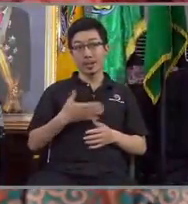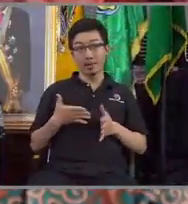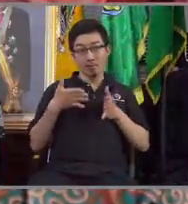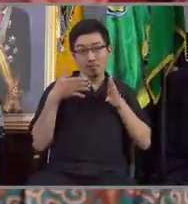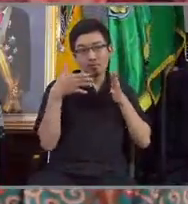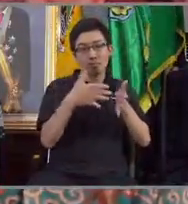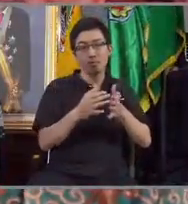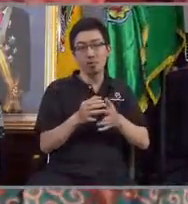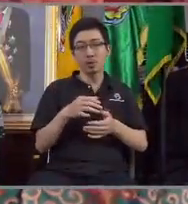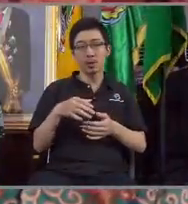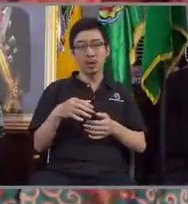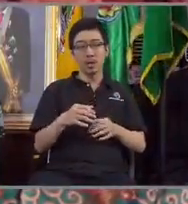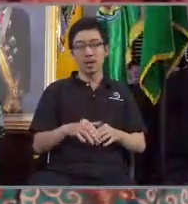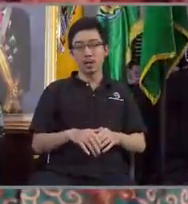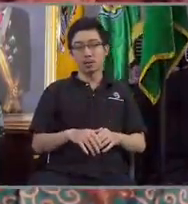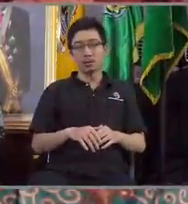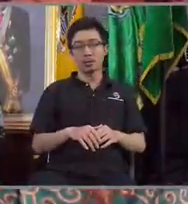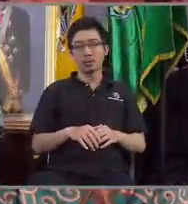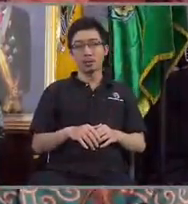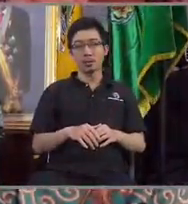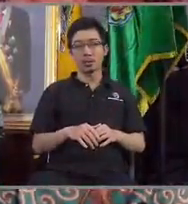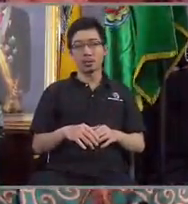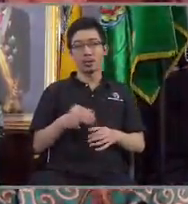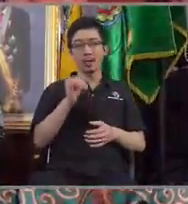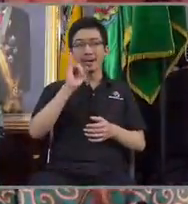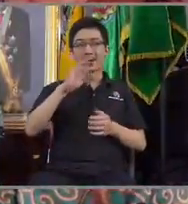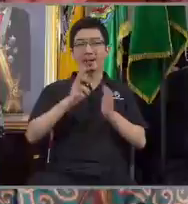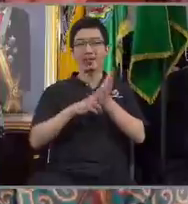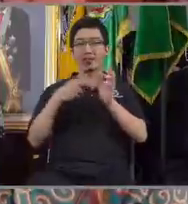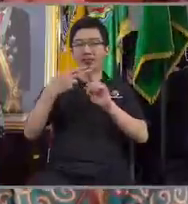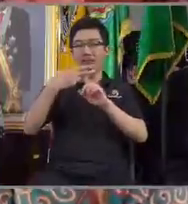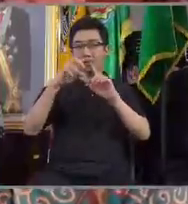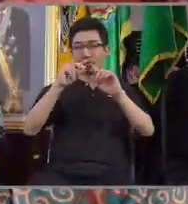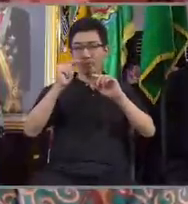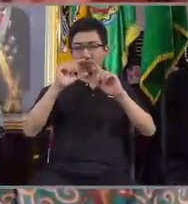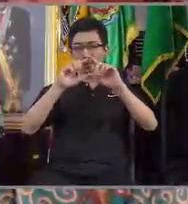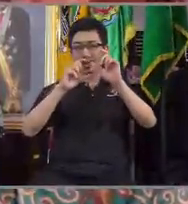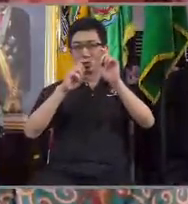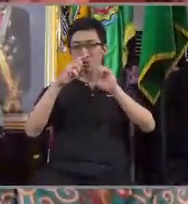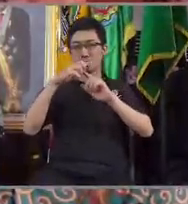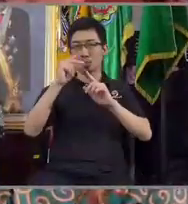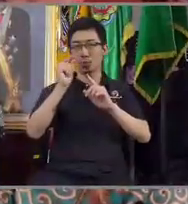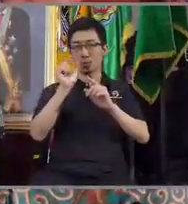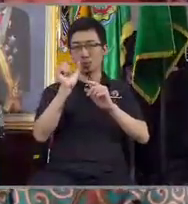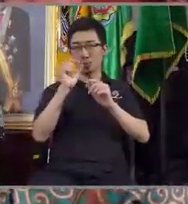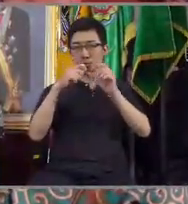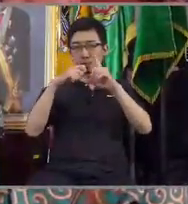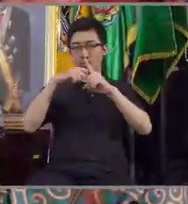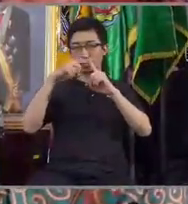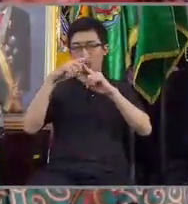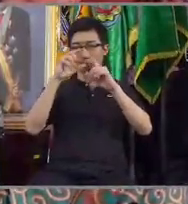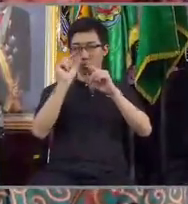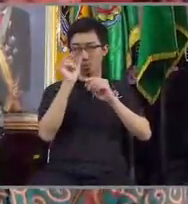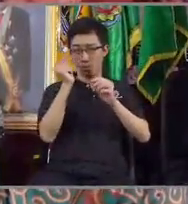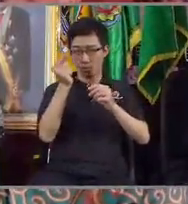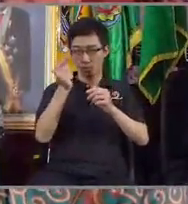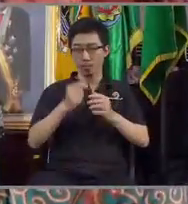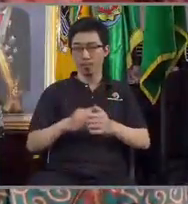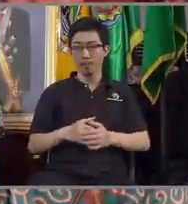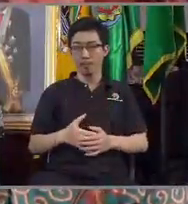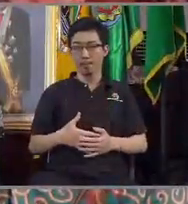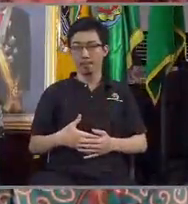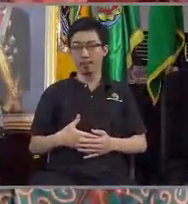hari ini setelah kami gaib kita ikuti tiga sesi ini 33 putaran memang fokus kepada